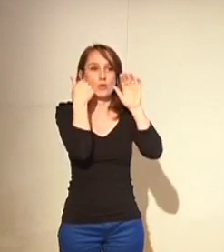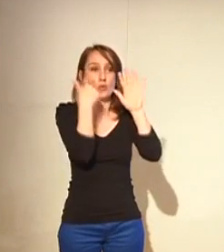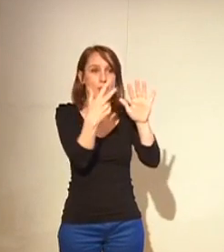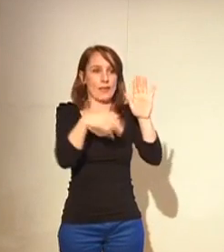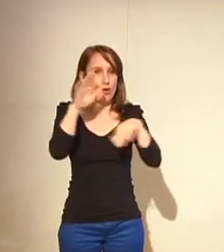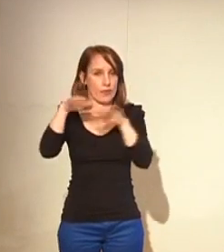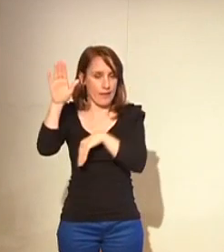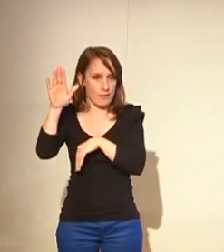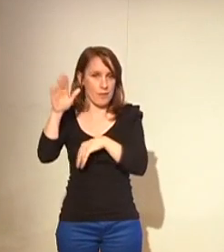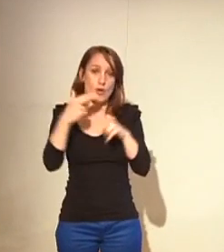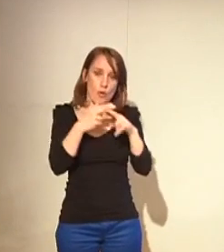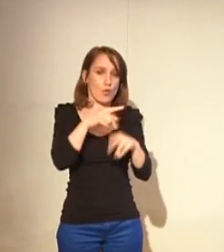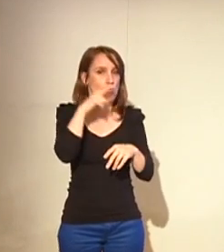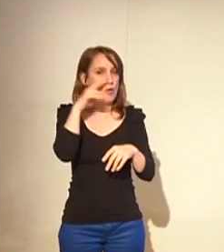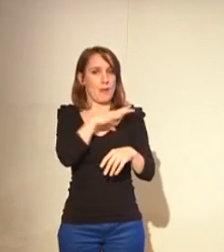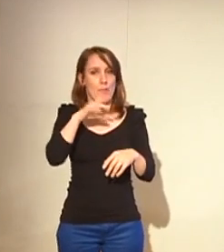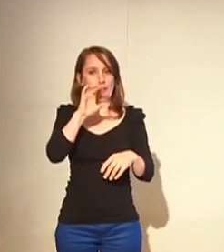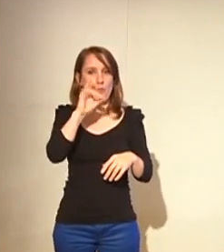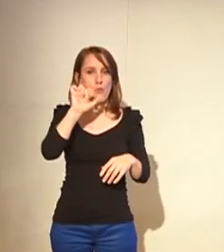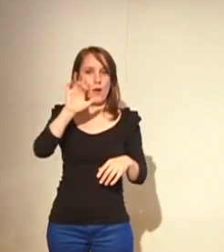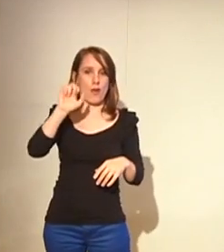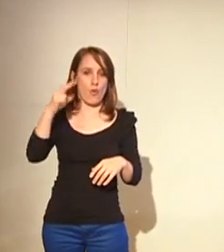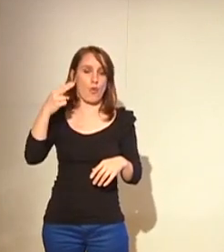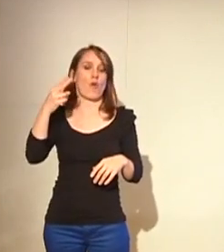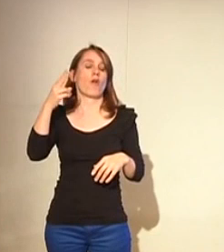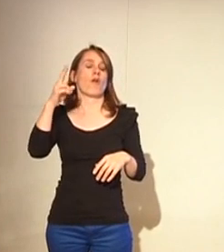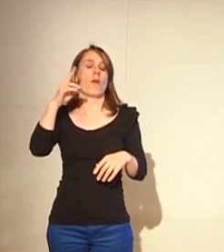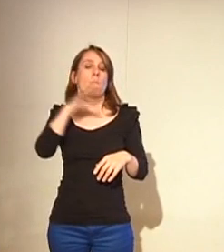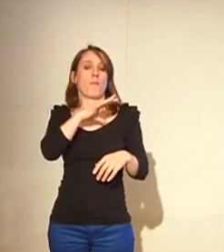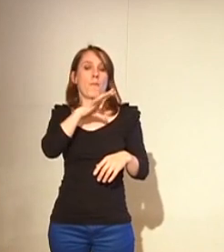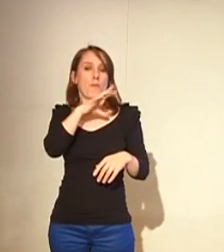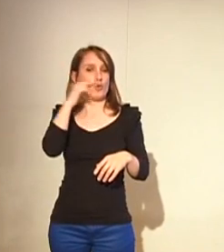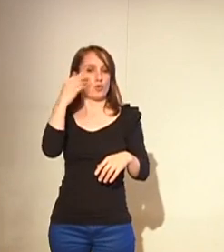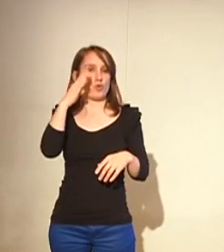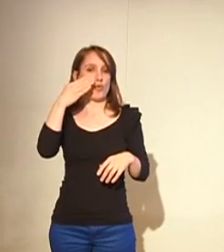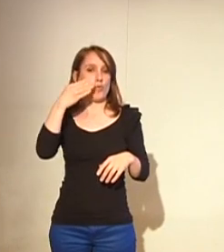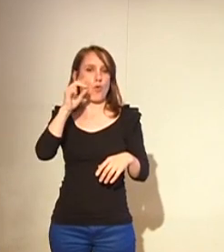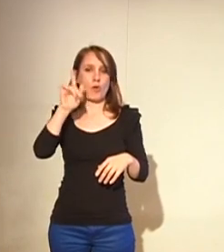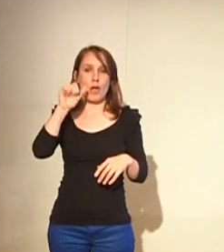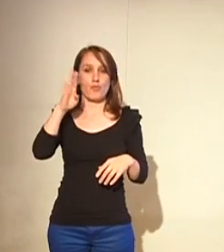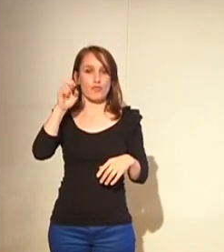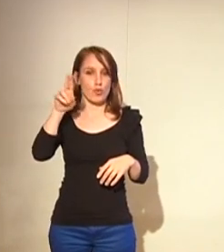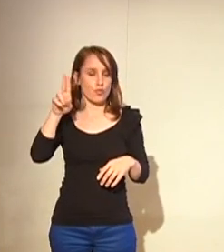rappelle madame boilot Monsieur bousayen Madame daté madame dididel monsieur maburu madame